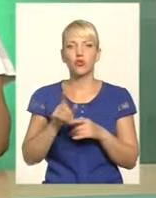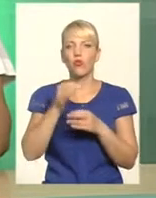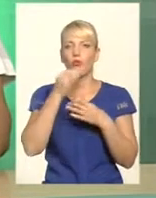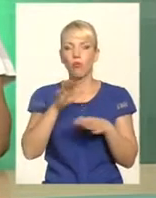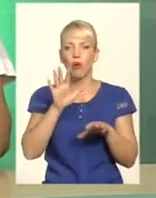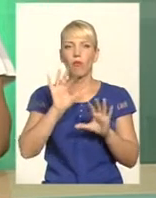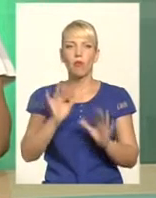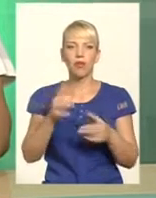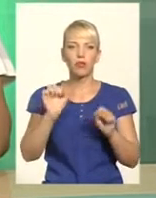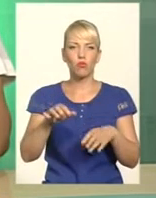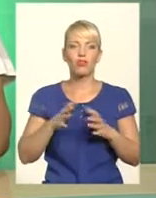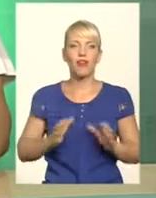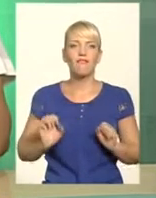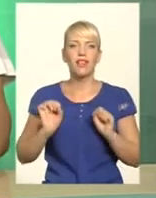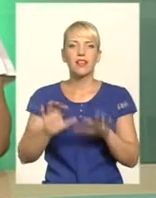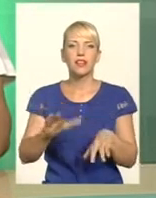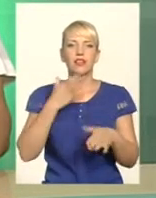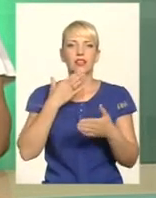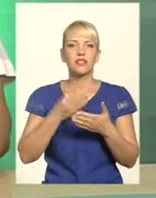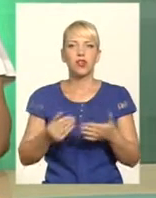за батьківщину.